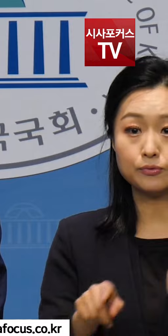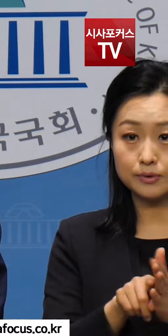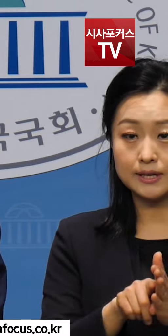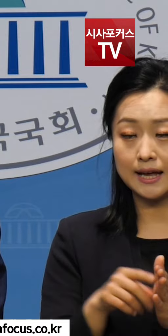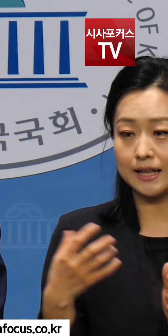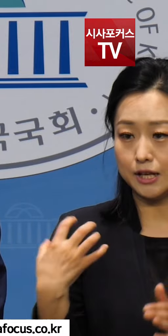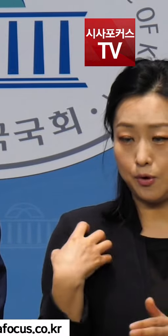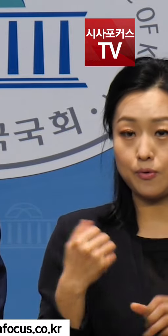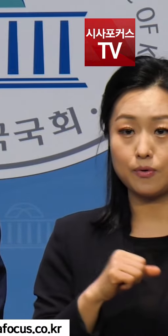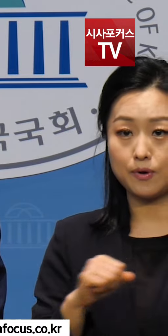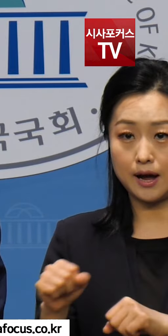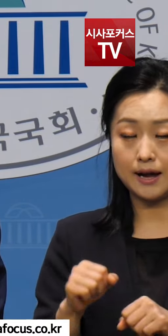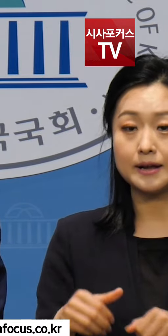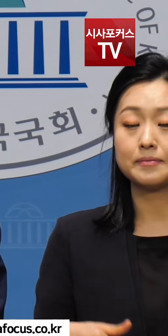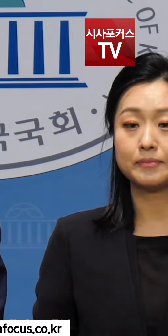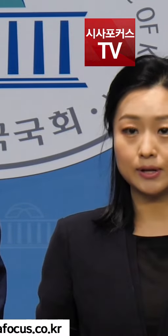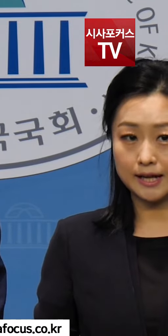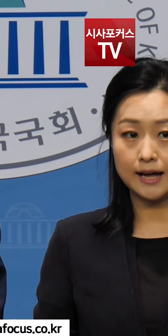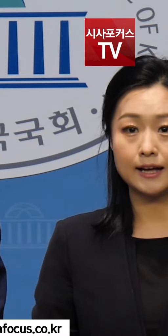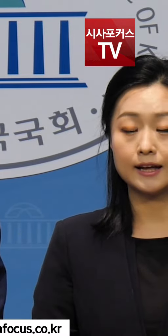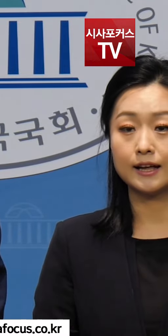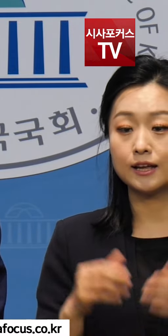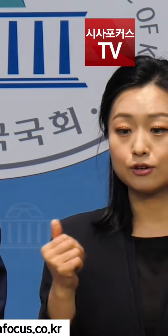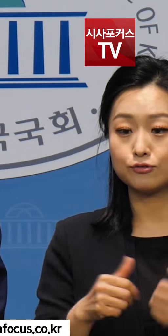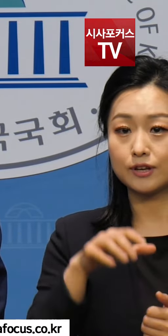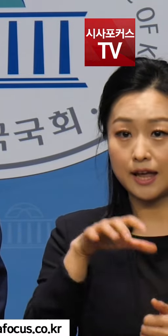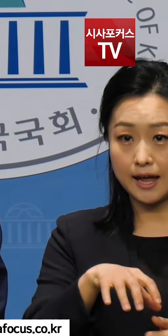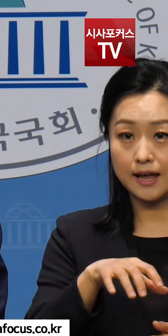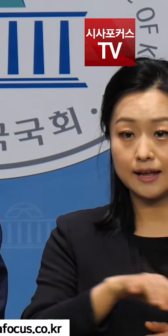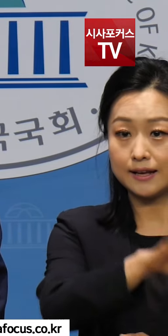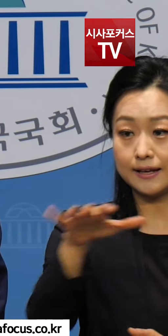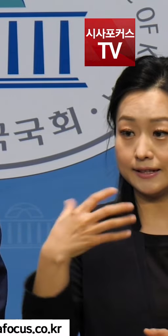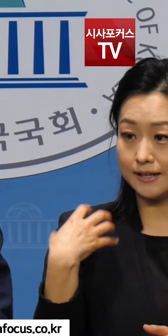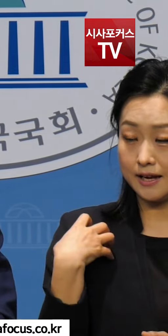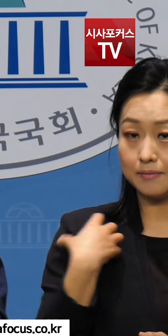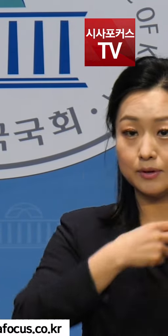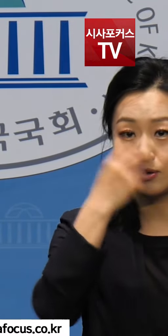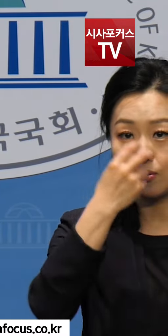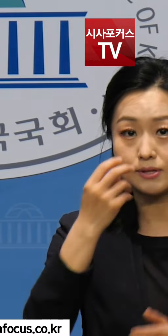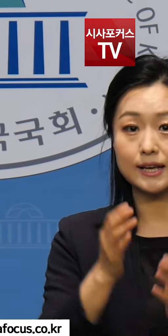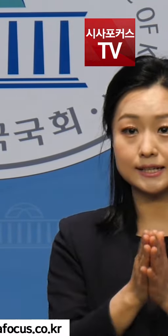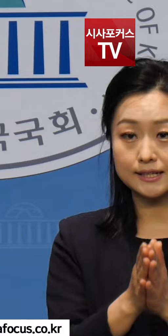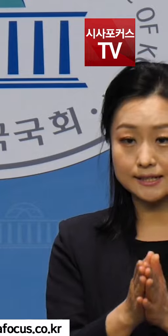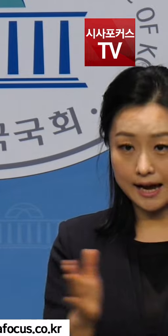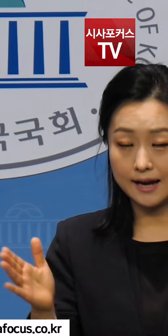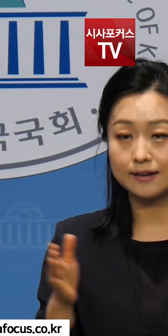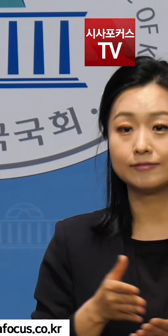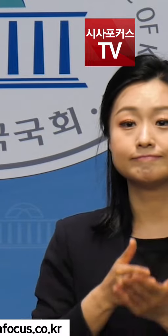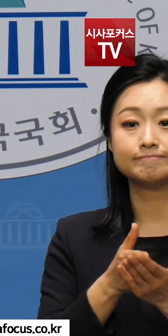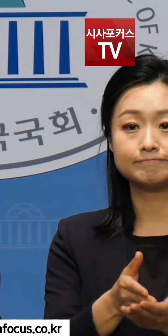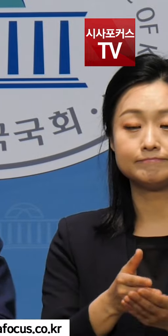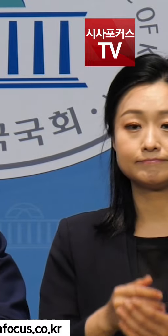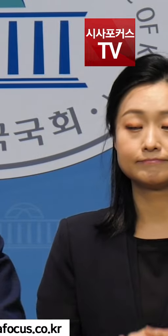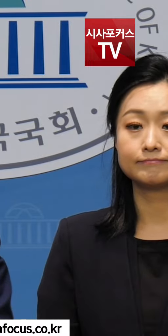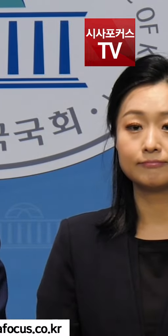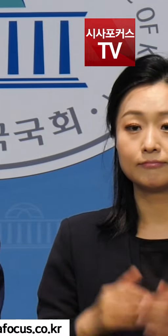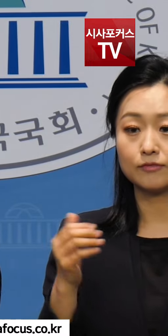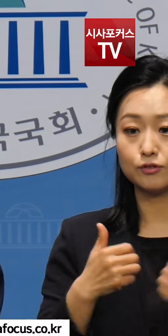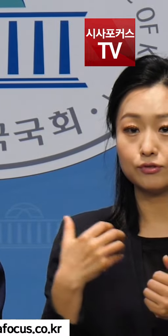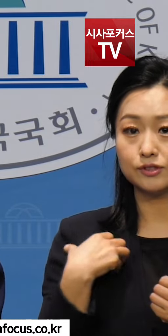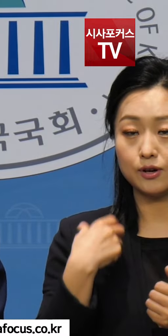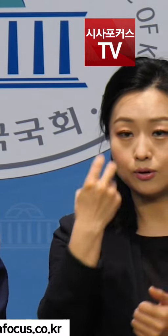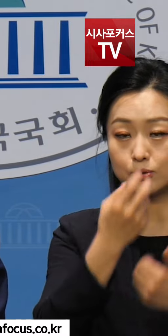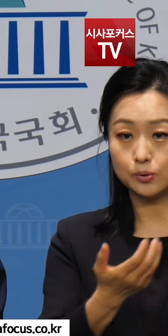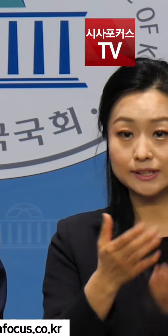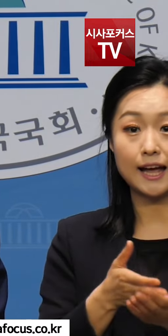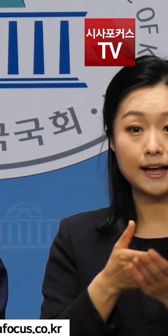역할을 짊어져야 한다. 국회 차원의 국정조사를 시작해야 될 시점이라는 말이다. 국정조사는